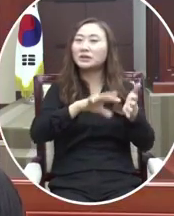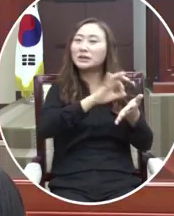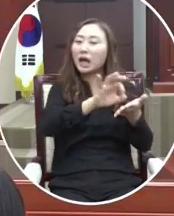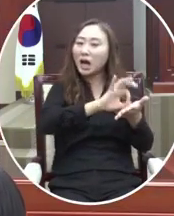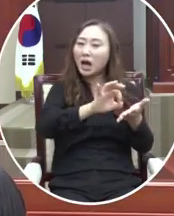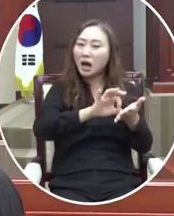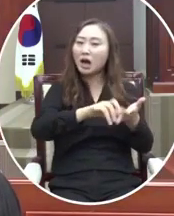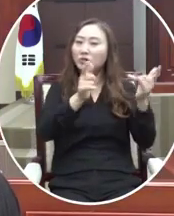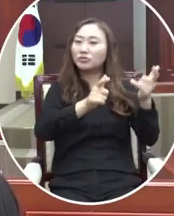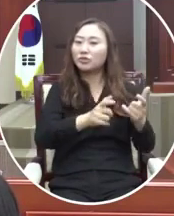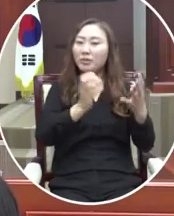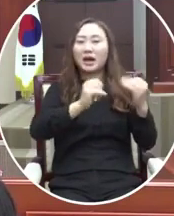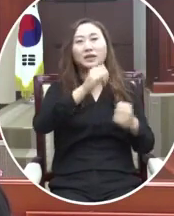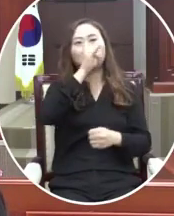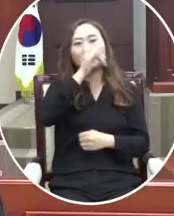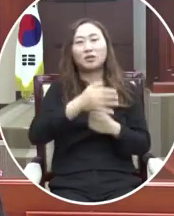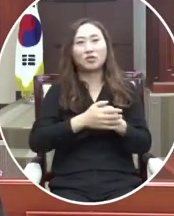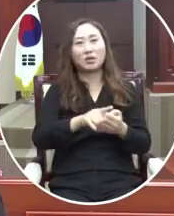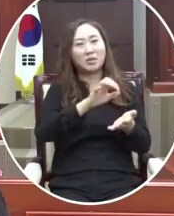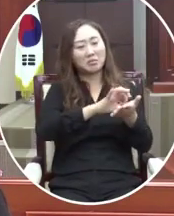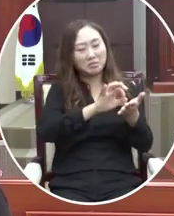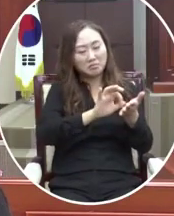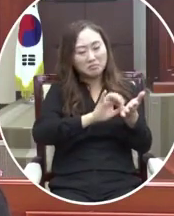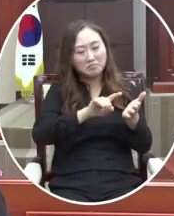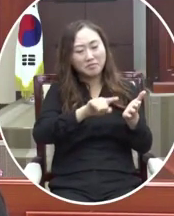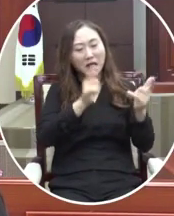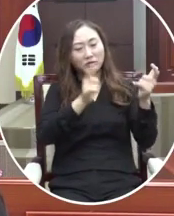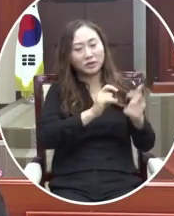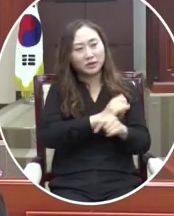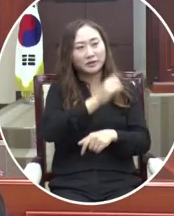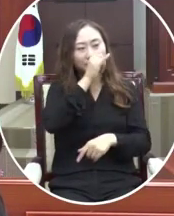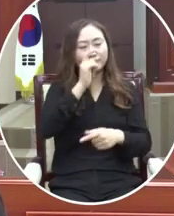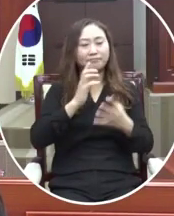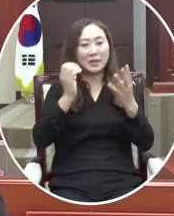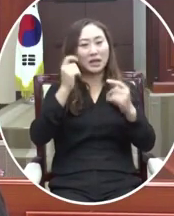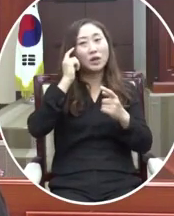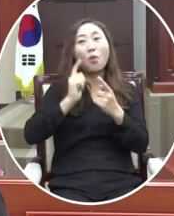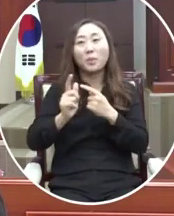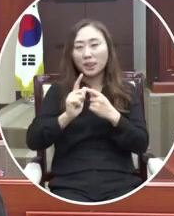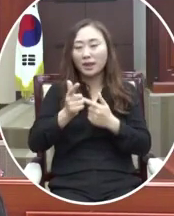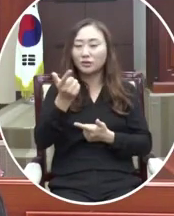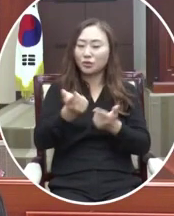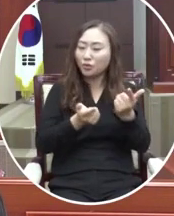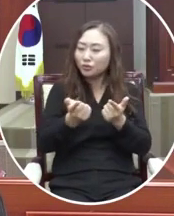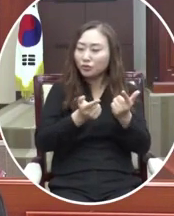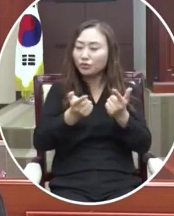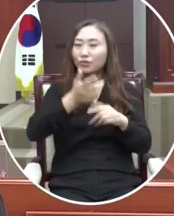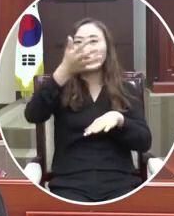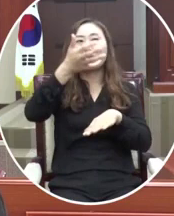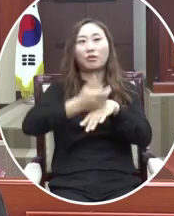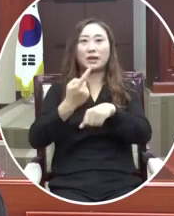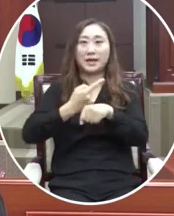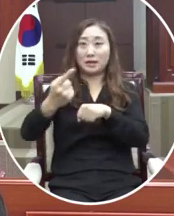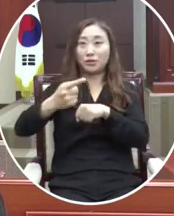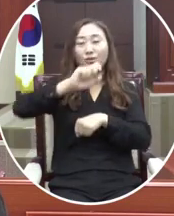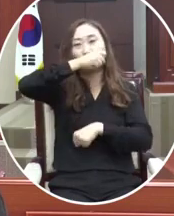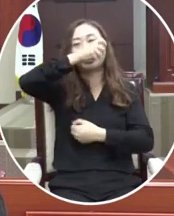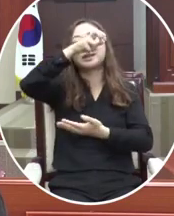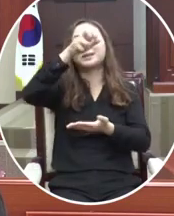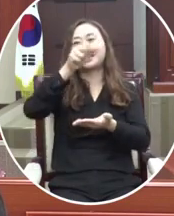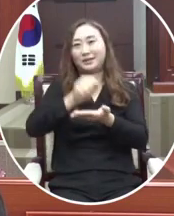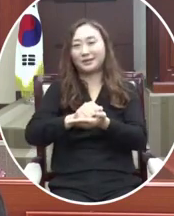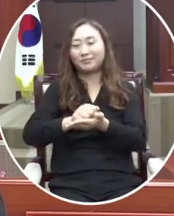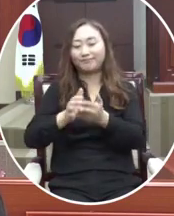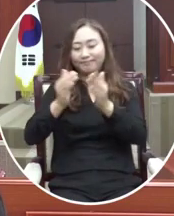단행했습니다 관행적 낭비적 요소의 재정 주치는 없는지 깊은 고민과 치열한 조율을 통해 내년도